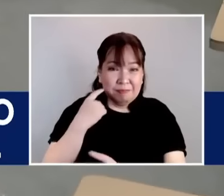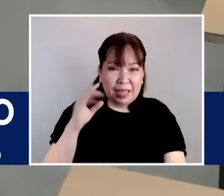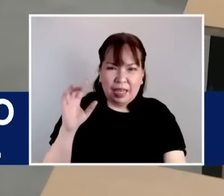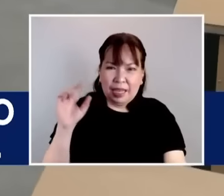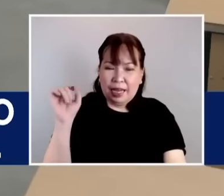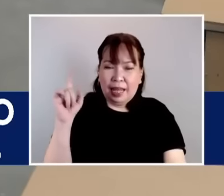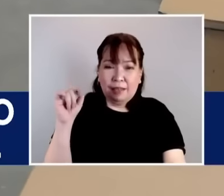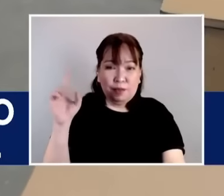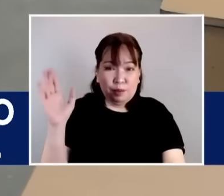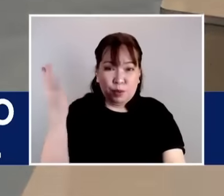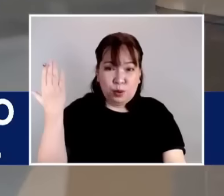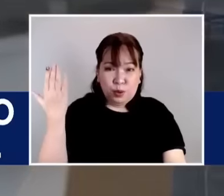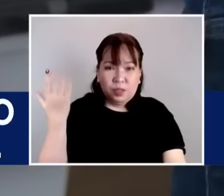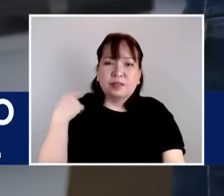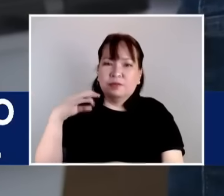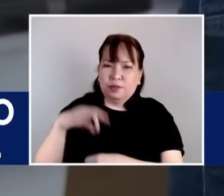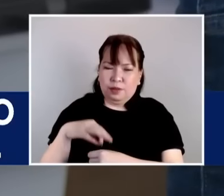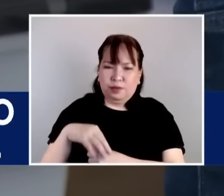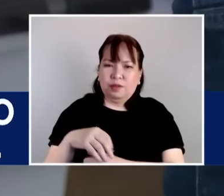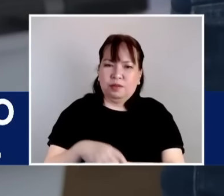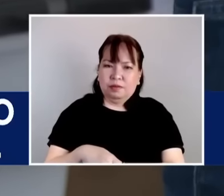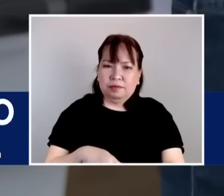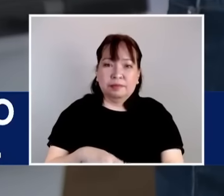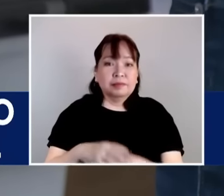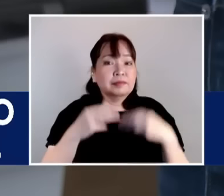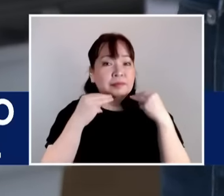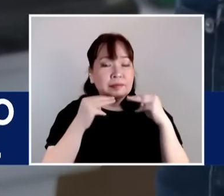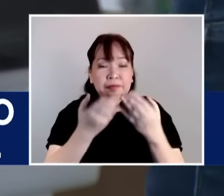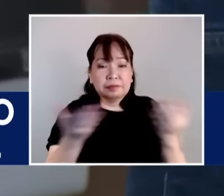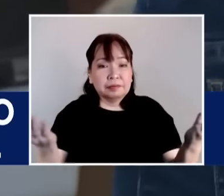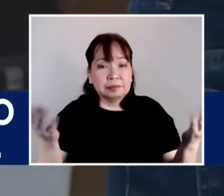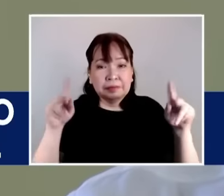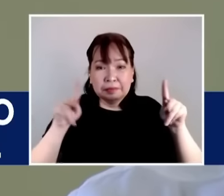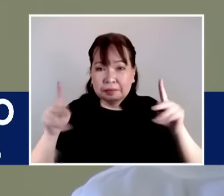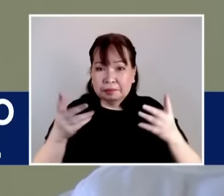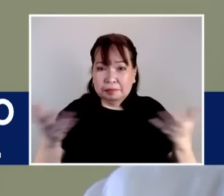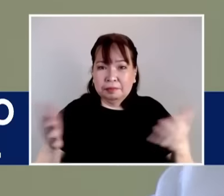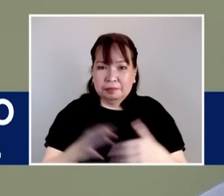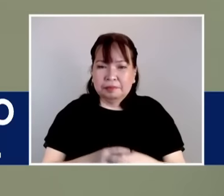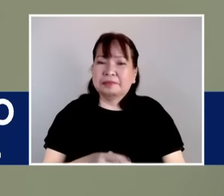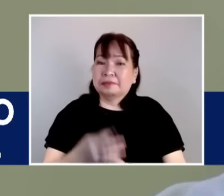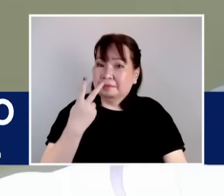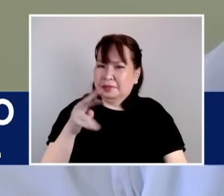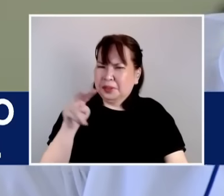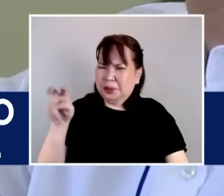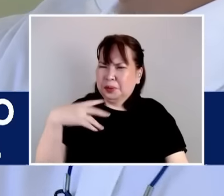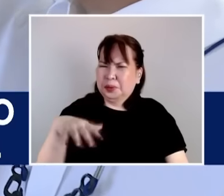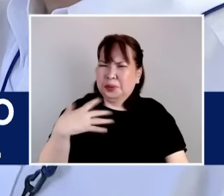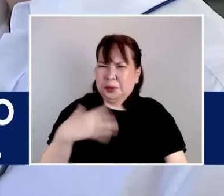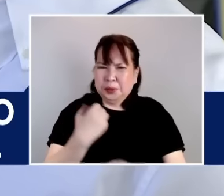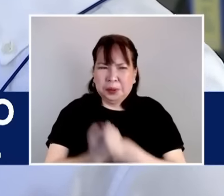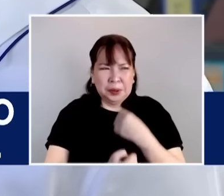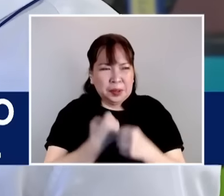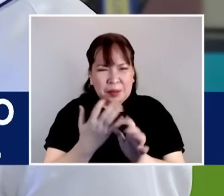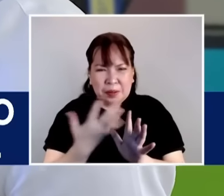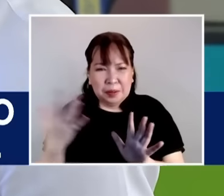ng umaga para bumoto. Mensahe niya sa publiko. Tsagayin nyo, nakita kong hirap ng tao. Yung